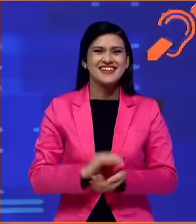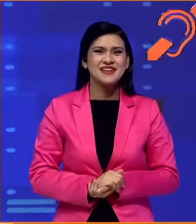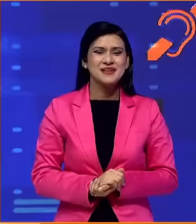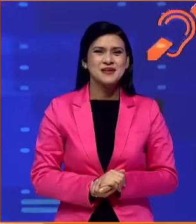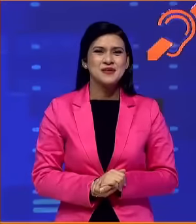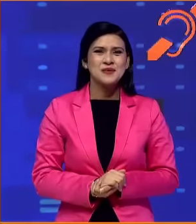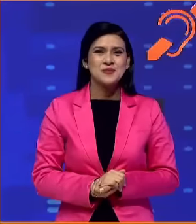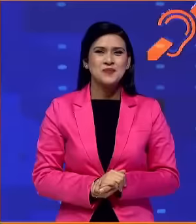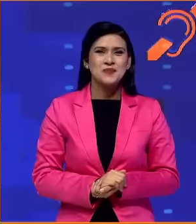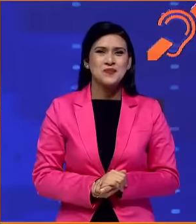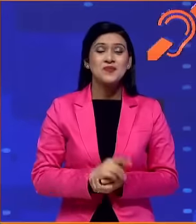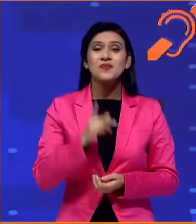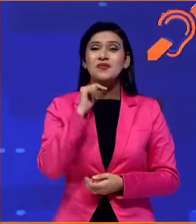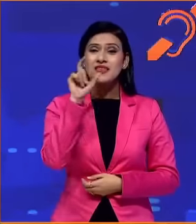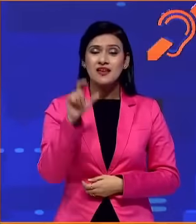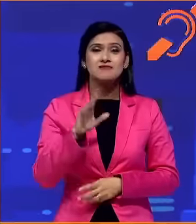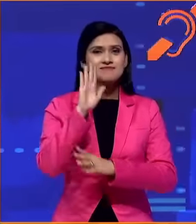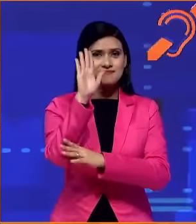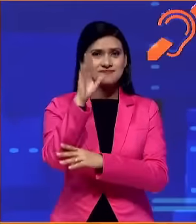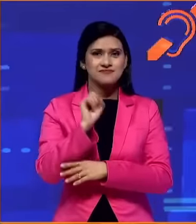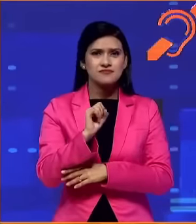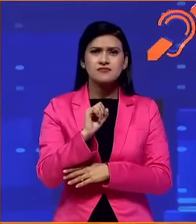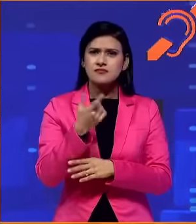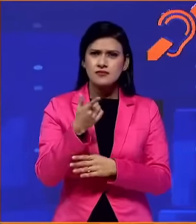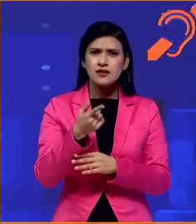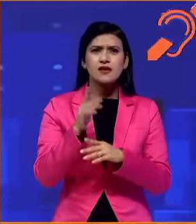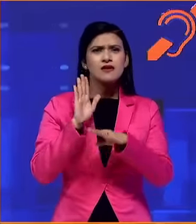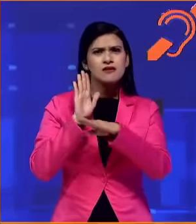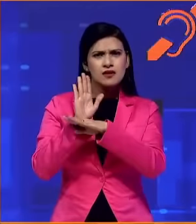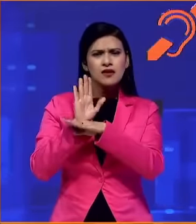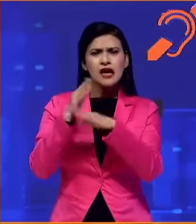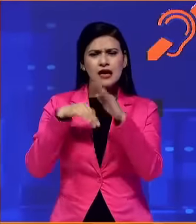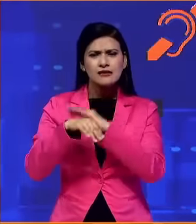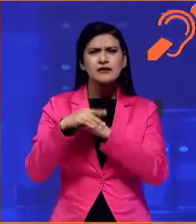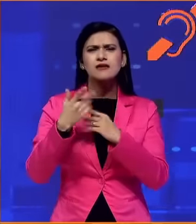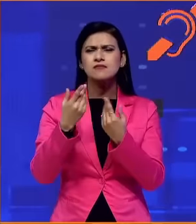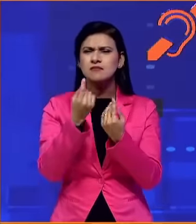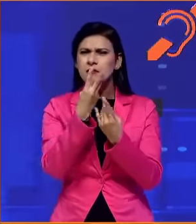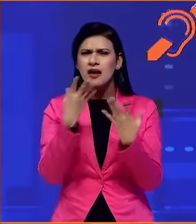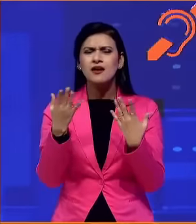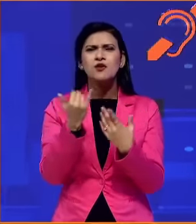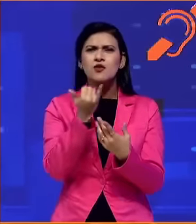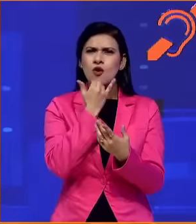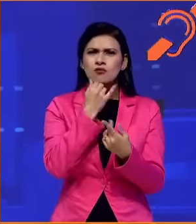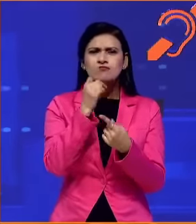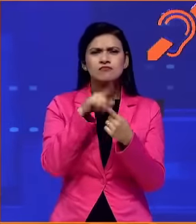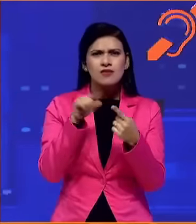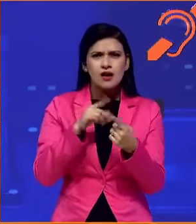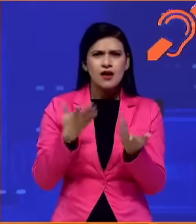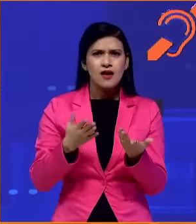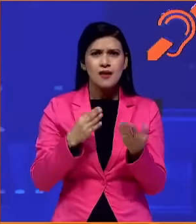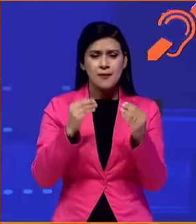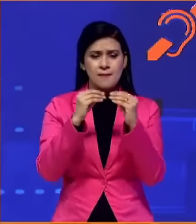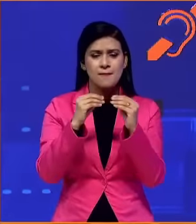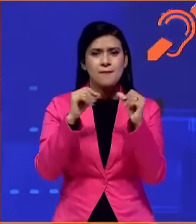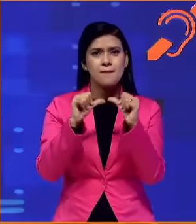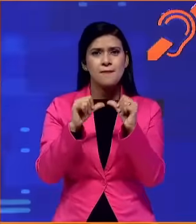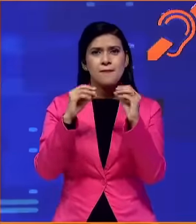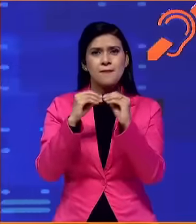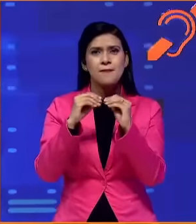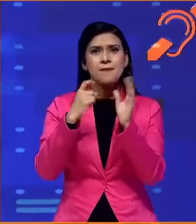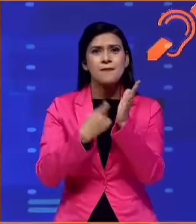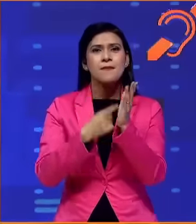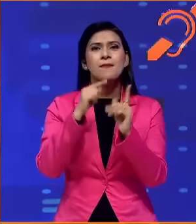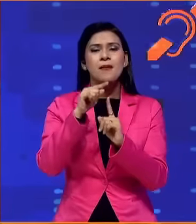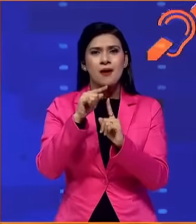कांग्रेसपार्टीकीओरसेबोलतेहुए ,उन्होंनेकईऐसीनाकामियोंकाजिक्रकिया,जिनमें बाबरीमस्जिदकेतालेखोलकरउन्होंने श्रेय